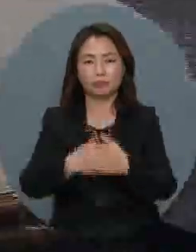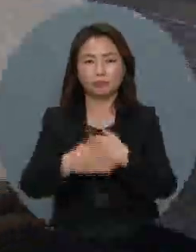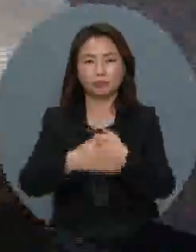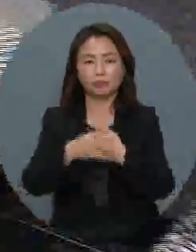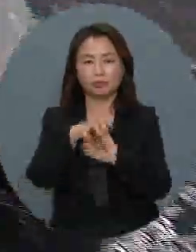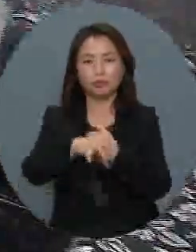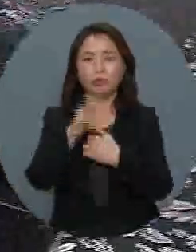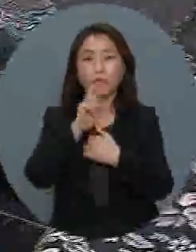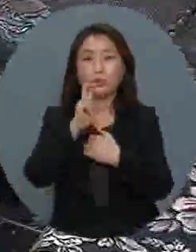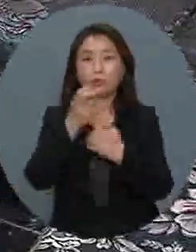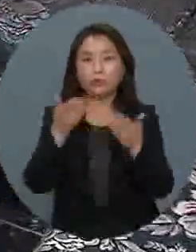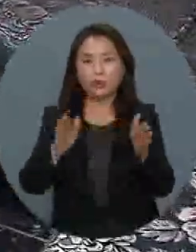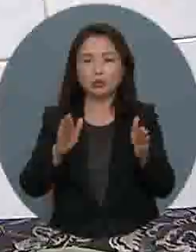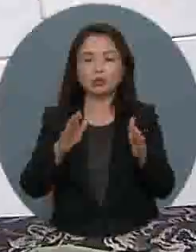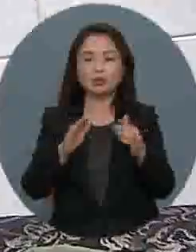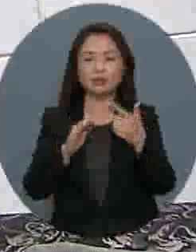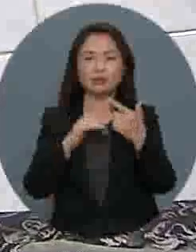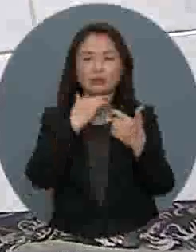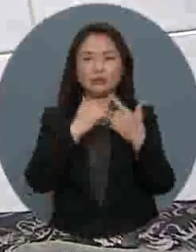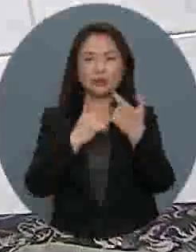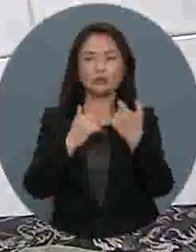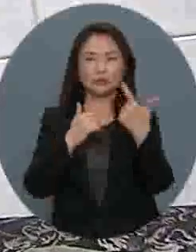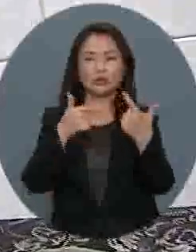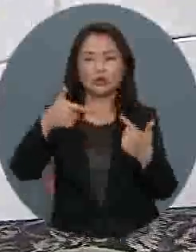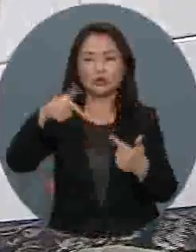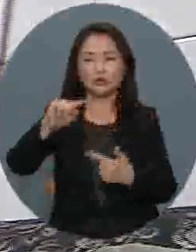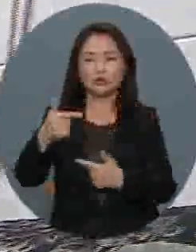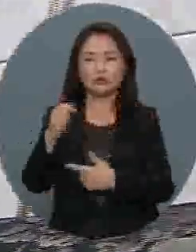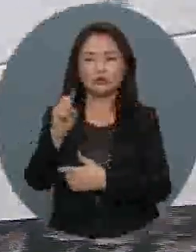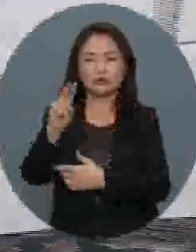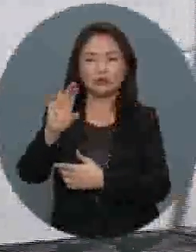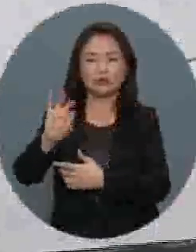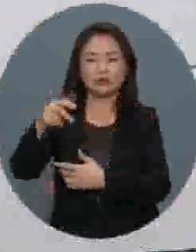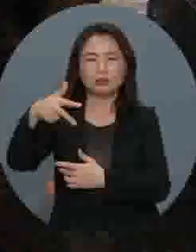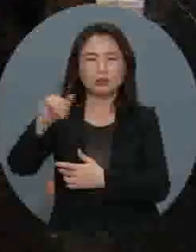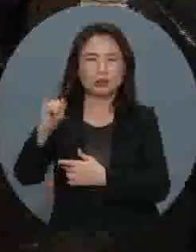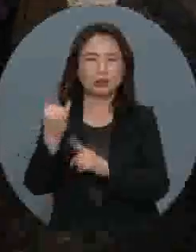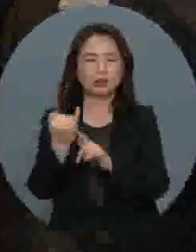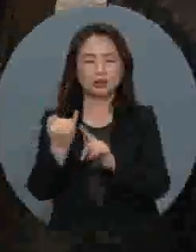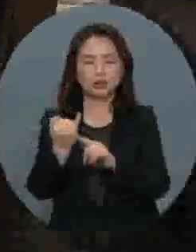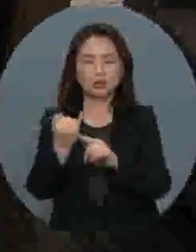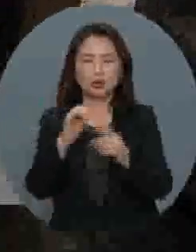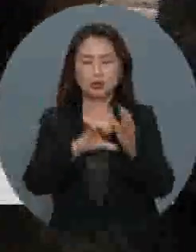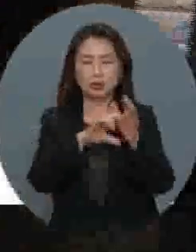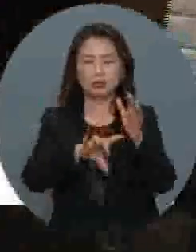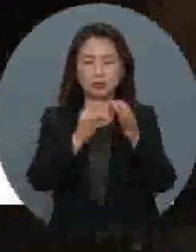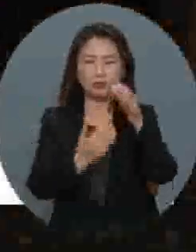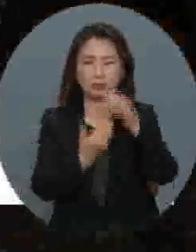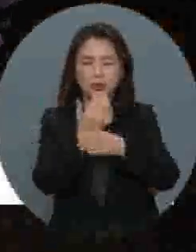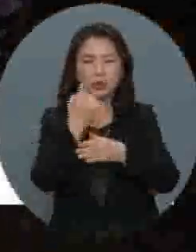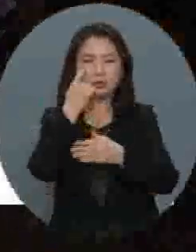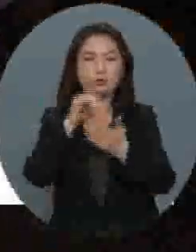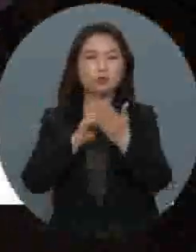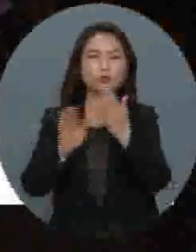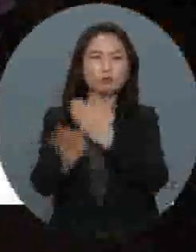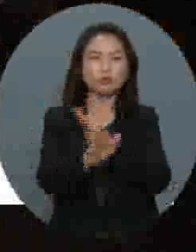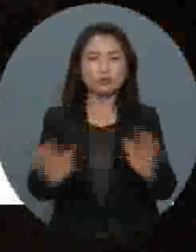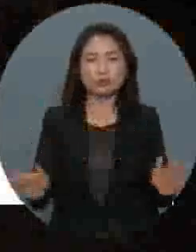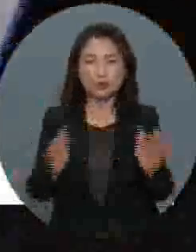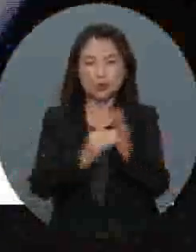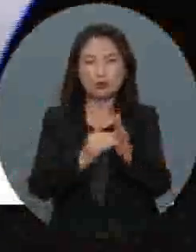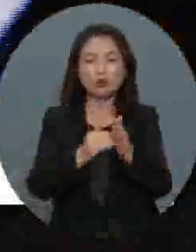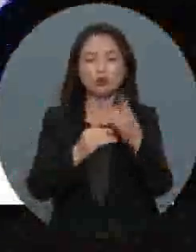대구에서 노래 연습장을 운영하는 66살 권영자 씨. 대구에서 코로나19가 처음 발생한 지 한 달 뒤부터